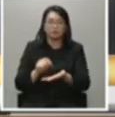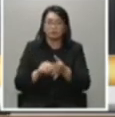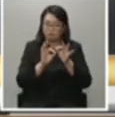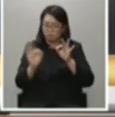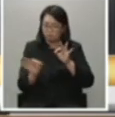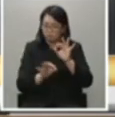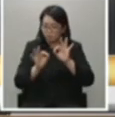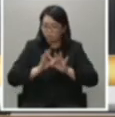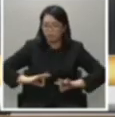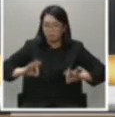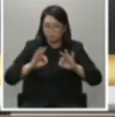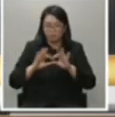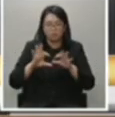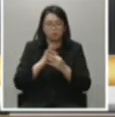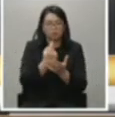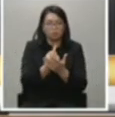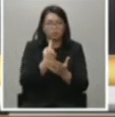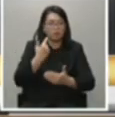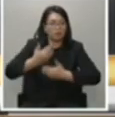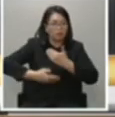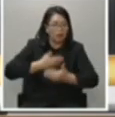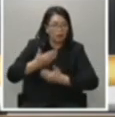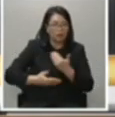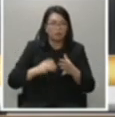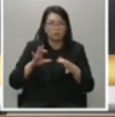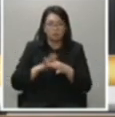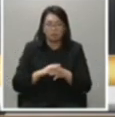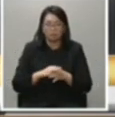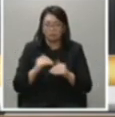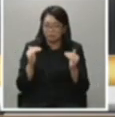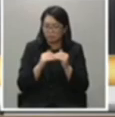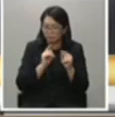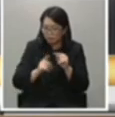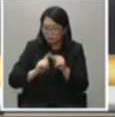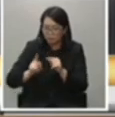ำนักผู้แทนการค้าสหรัฐทวงถามการดำเนินการเกี่ยวกับสิทธิพิเศษ GSP ของไทย